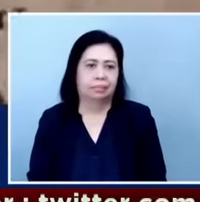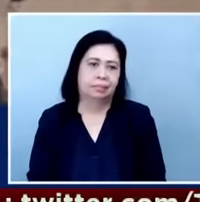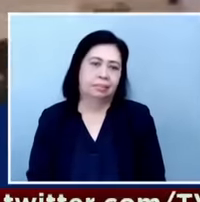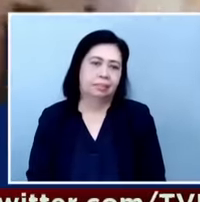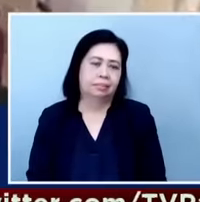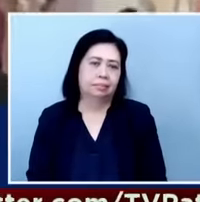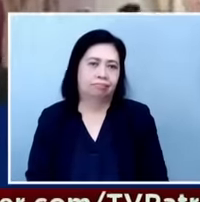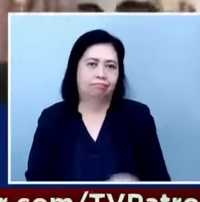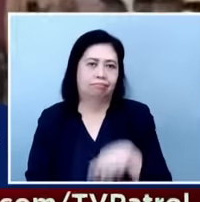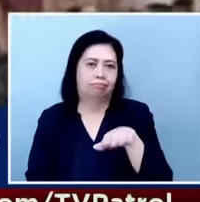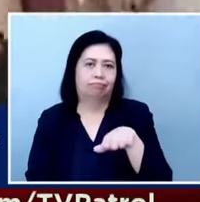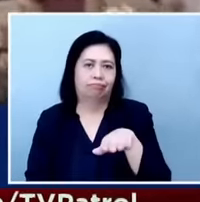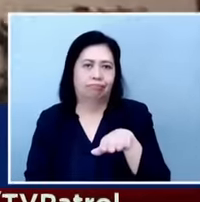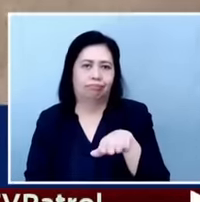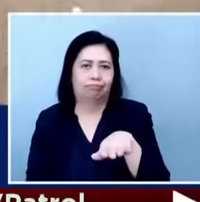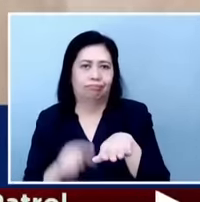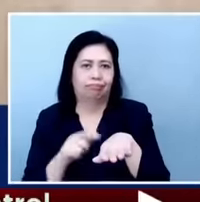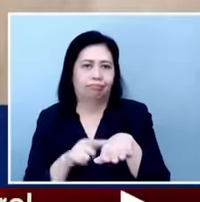Hindi gumagalaw ang andas.